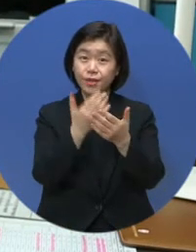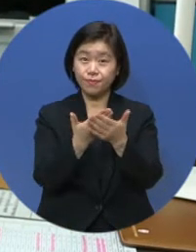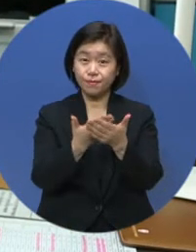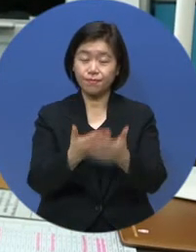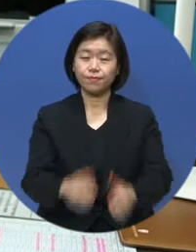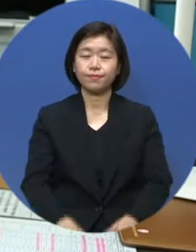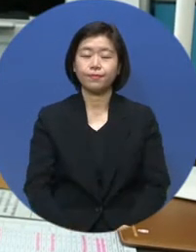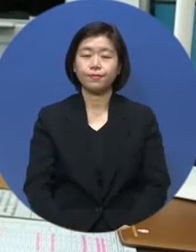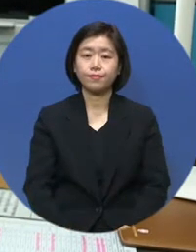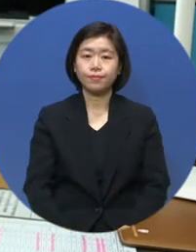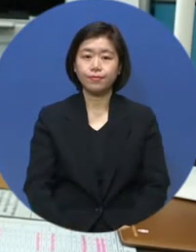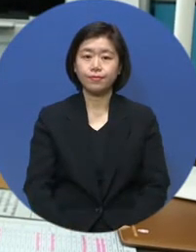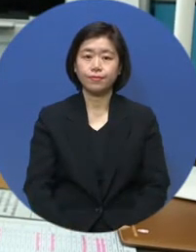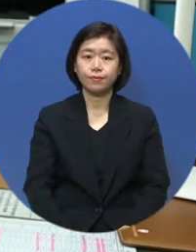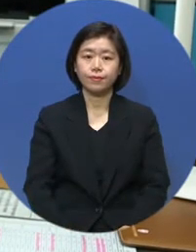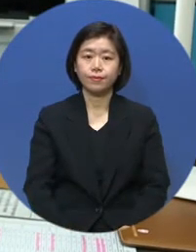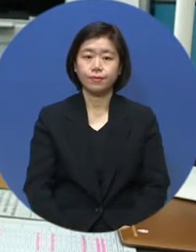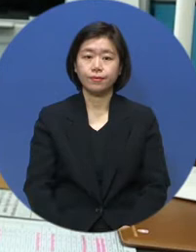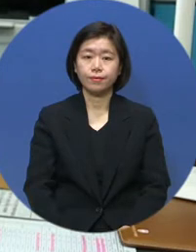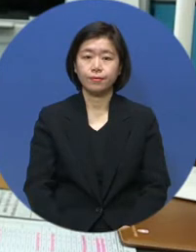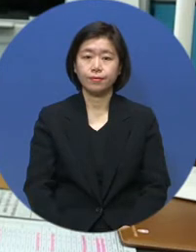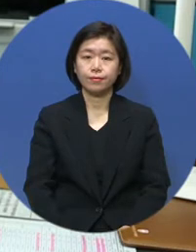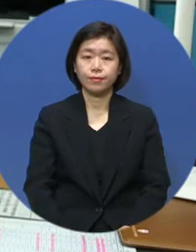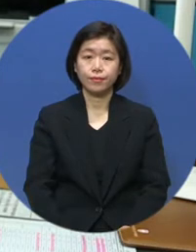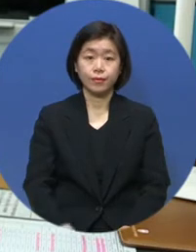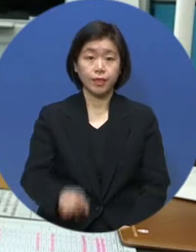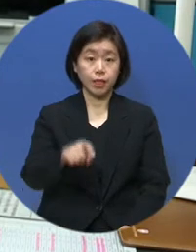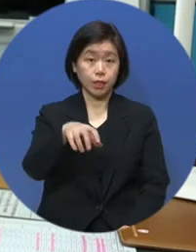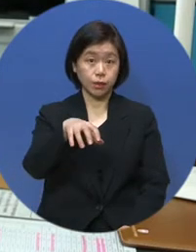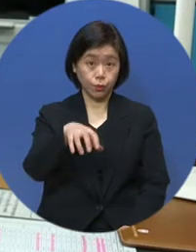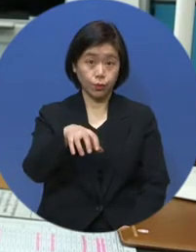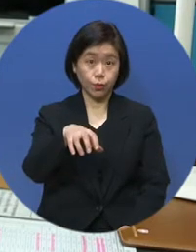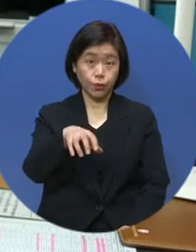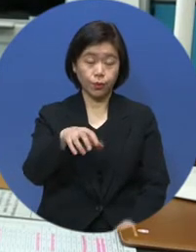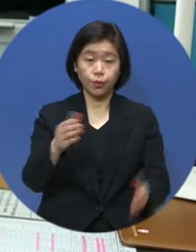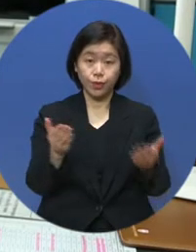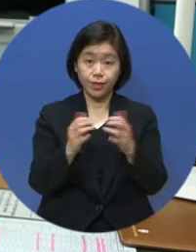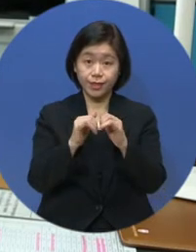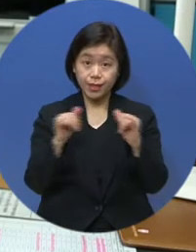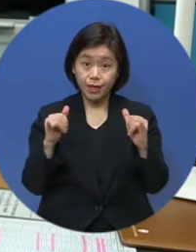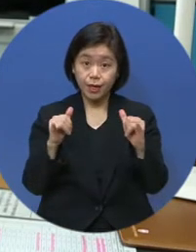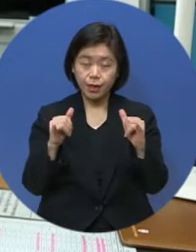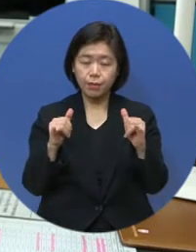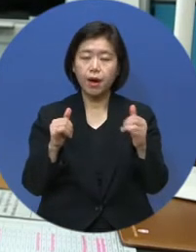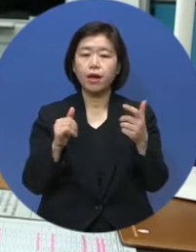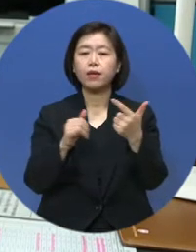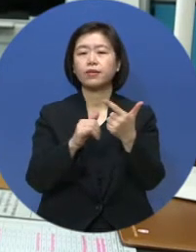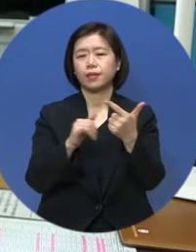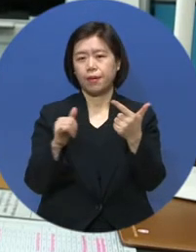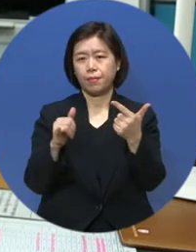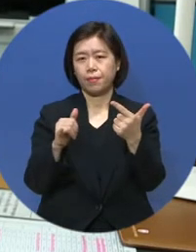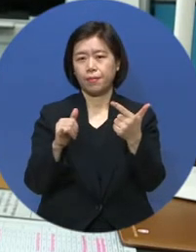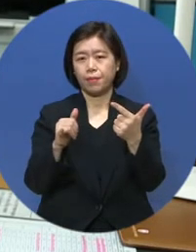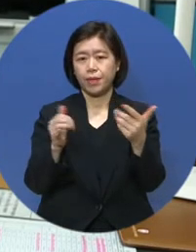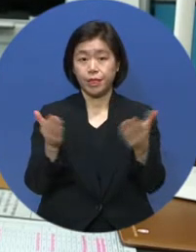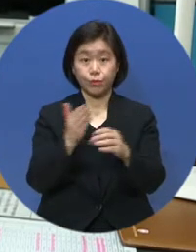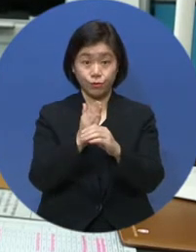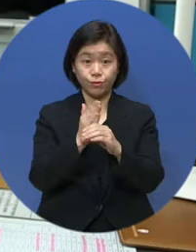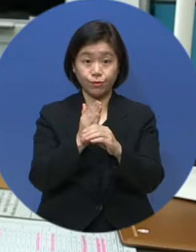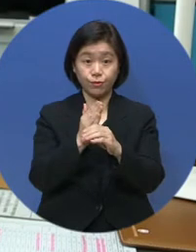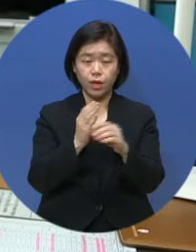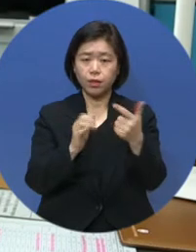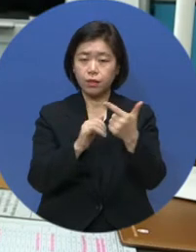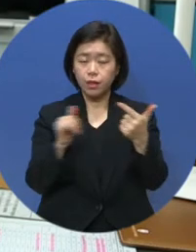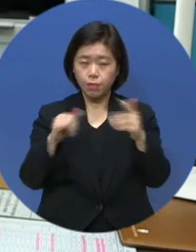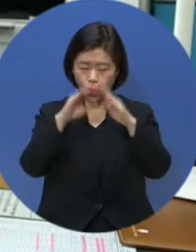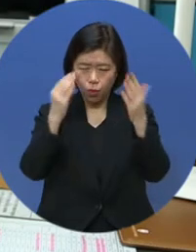있나요? 네, 카페 세이 1호점은 총 6명이 근무를 하고 있는데요. 6명